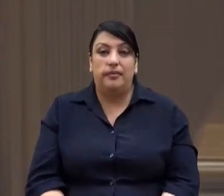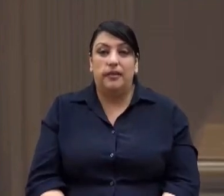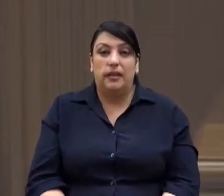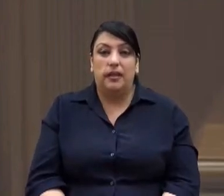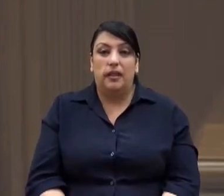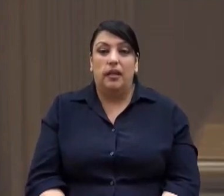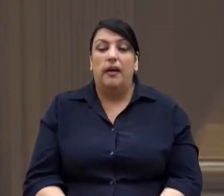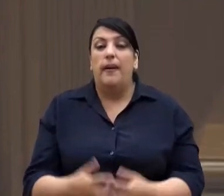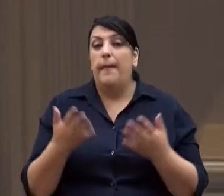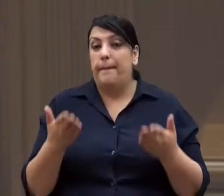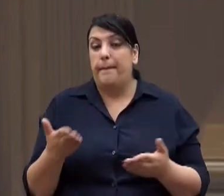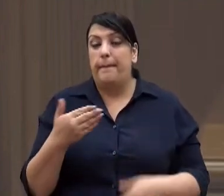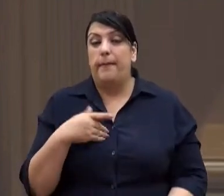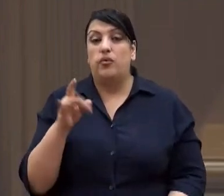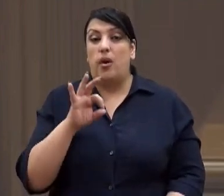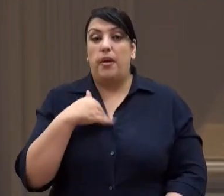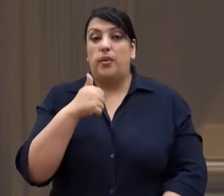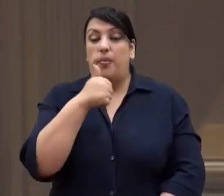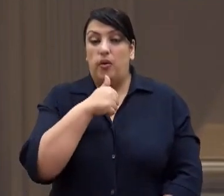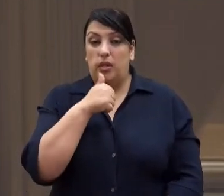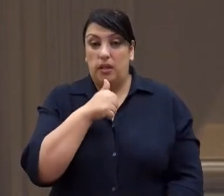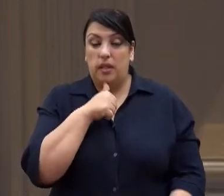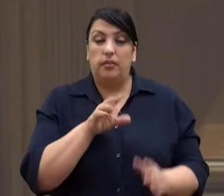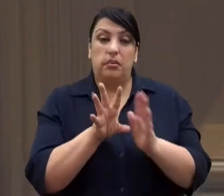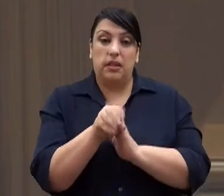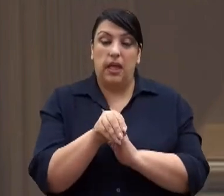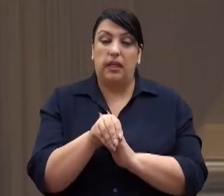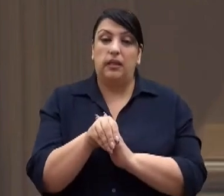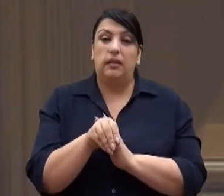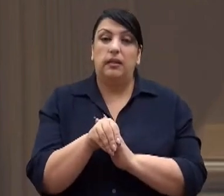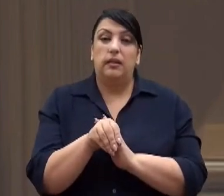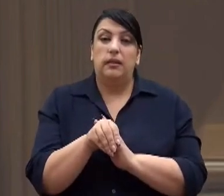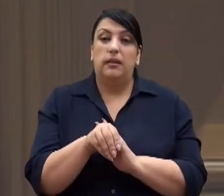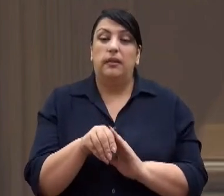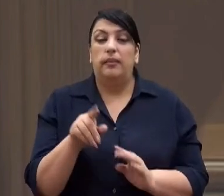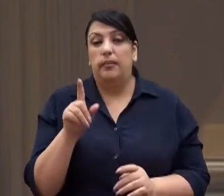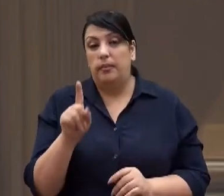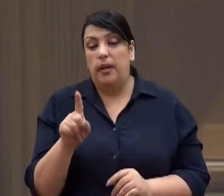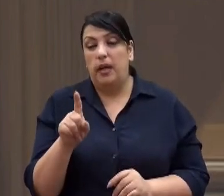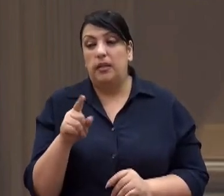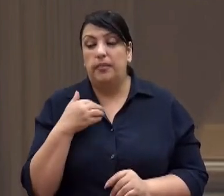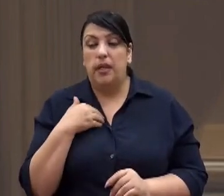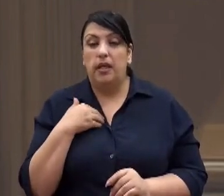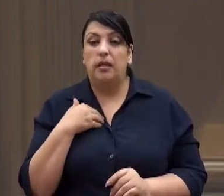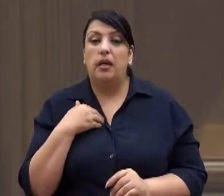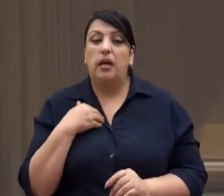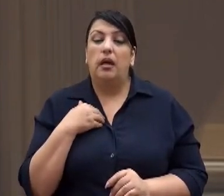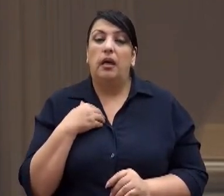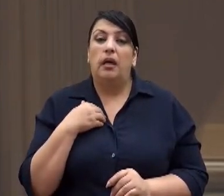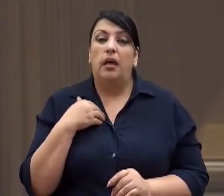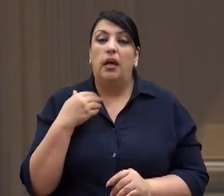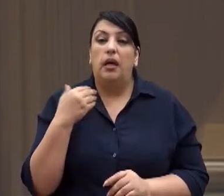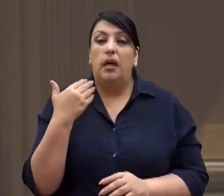Ահա ինչու մենք այսօր փորձեցինք մտցնել և արորակարգը թույլ չտվեց մեզ մտցնել եվրոպական